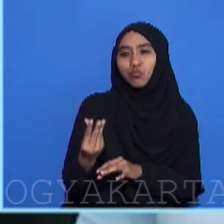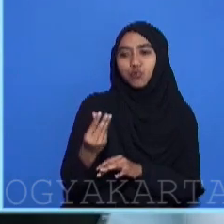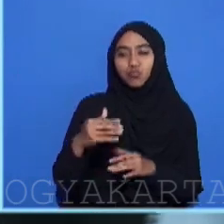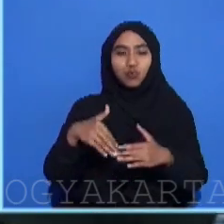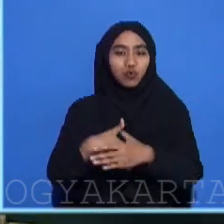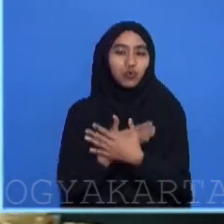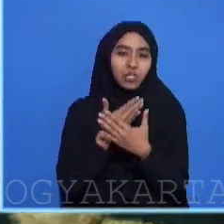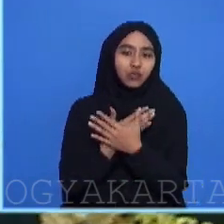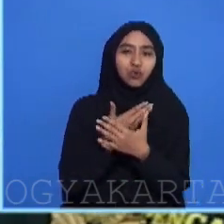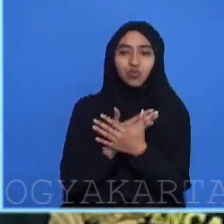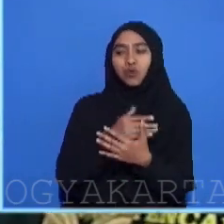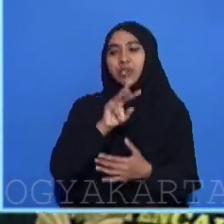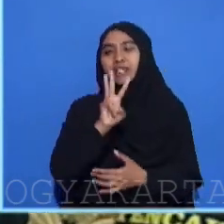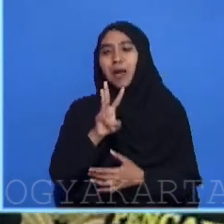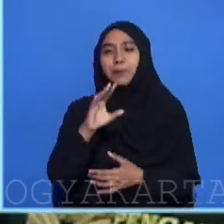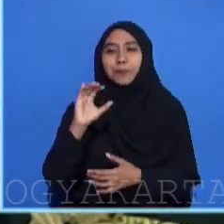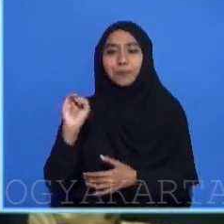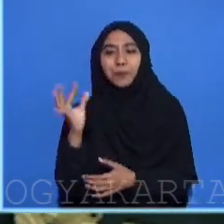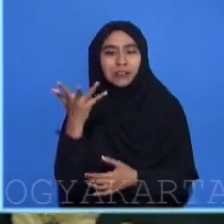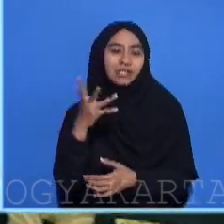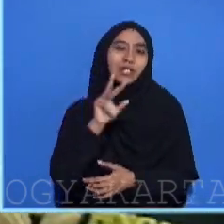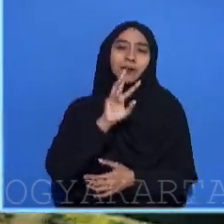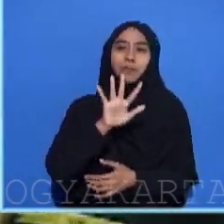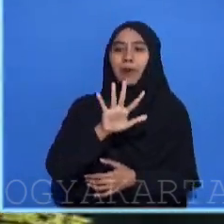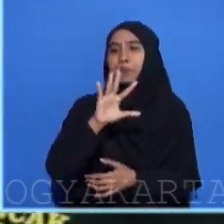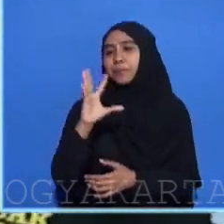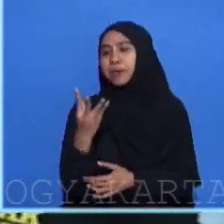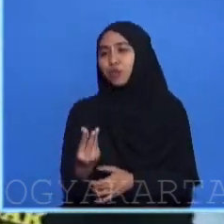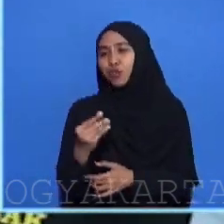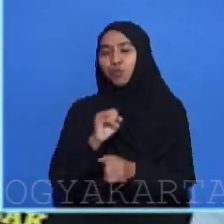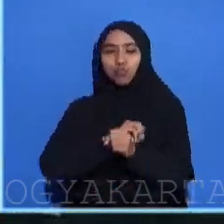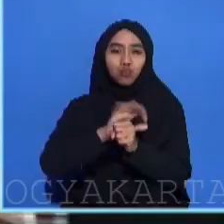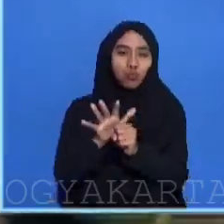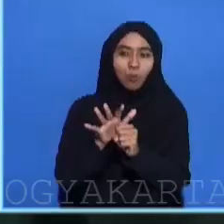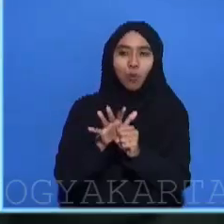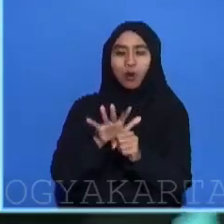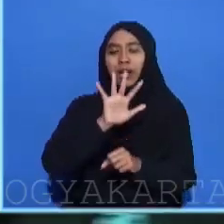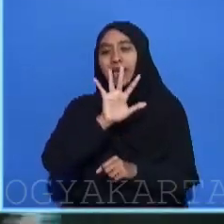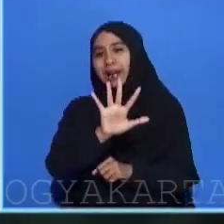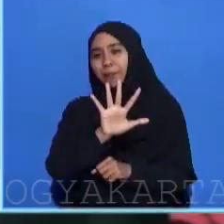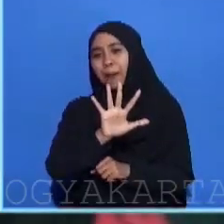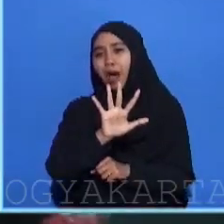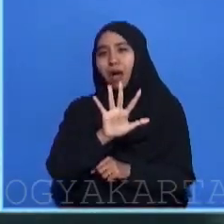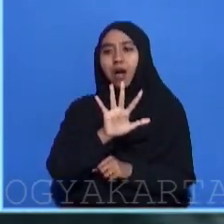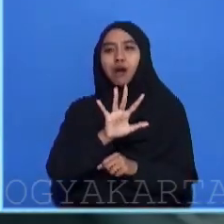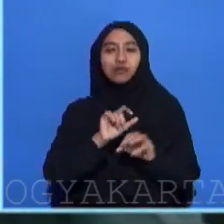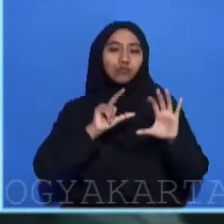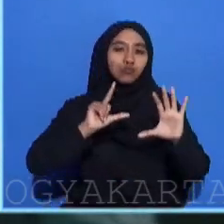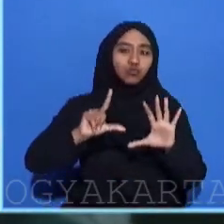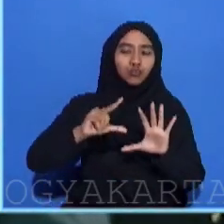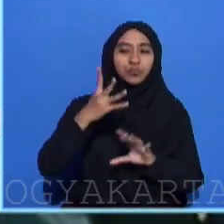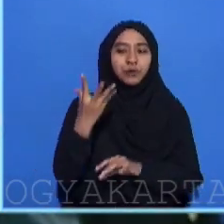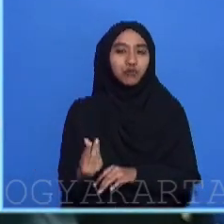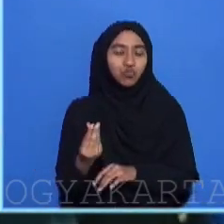perolehan 3 perak dan 5 perunggu Kabupaten Kulon Progo menempati peringkat kelima dengan hasil 7 perunggu